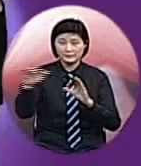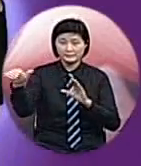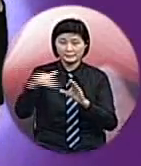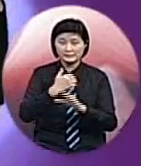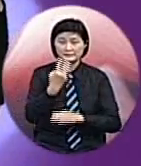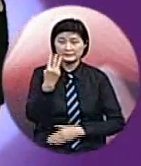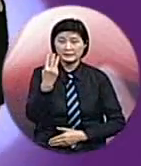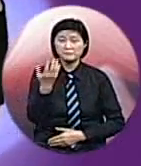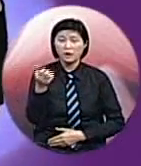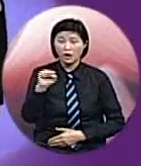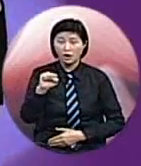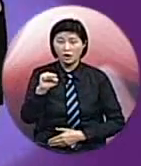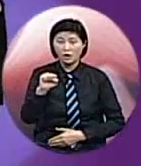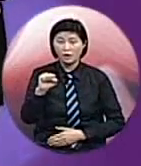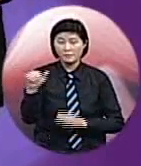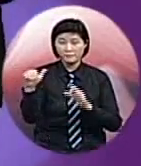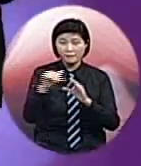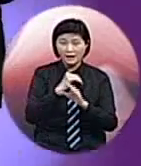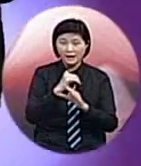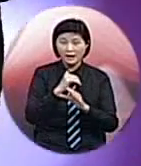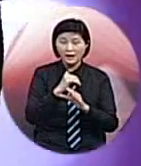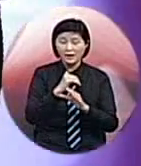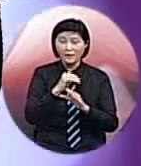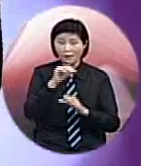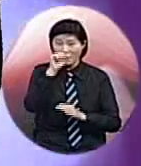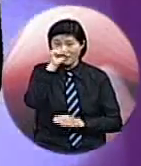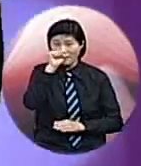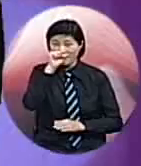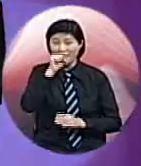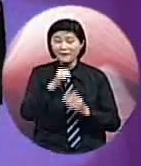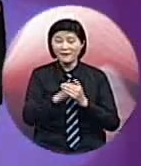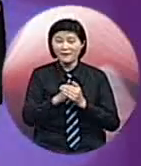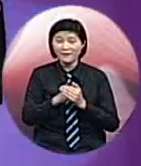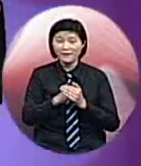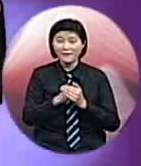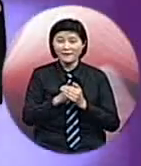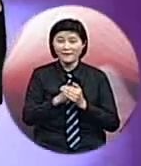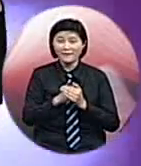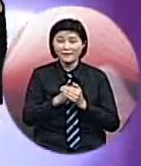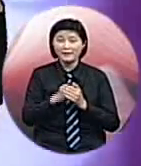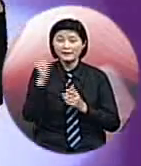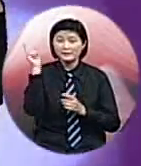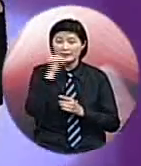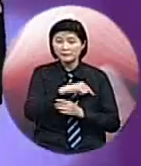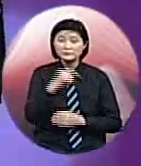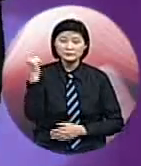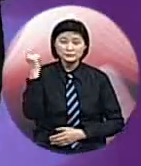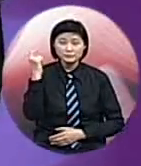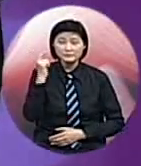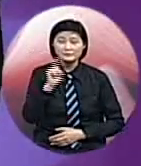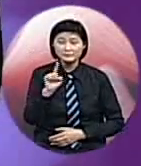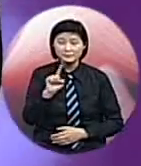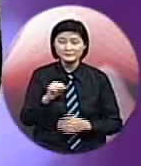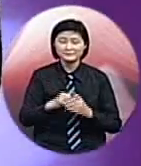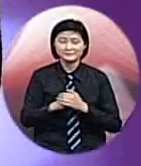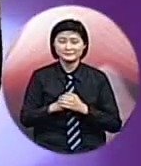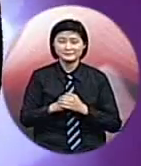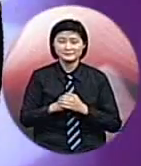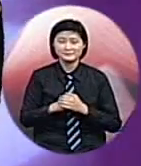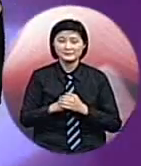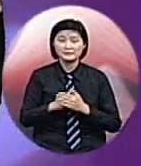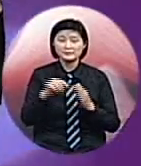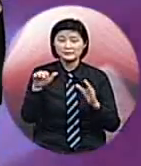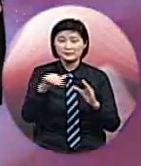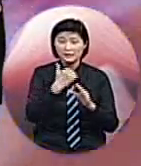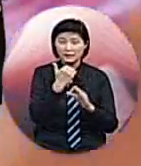들어왔어. 아이고, 기절하겠네. 좋아? 좋죠. 나쁜 소식. 나쁜 소식.